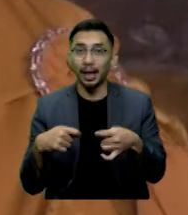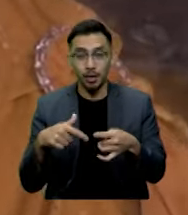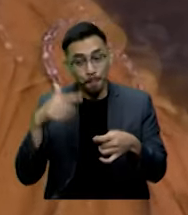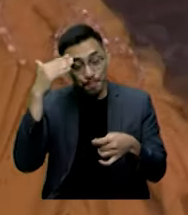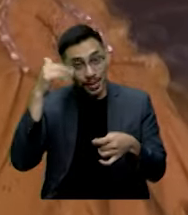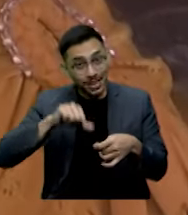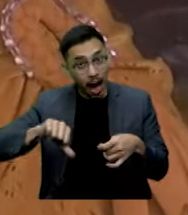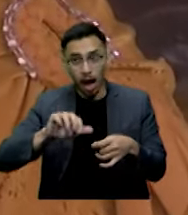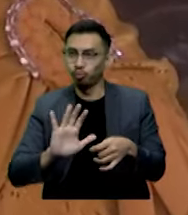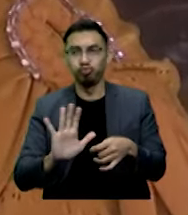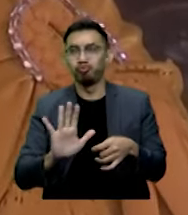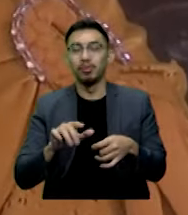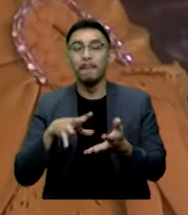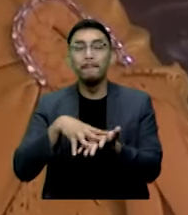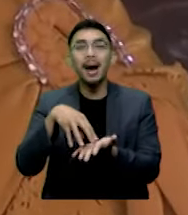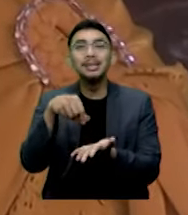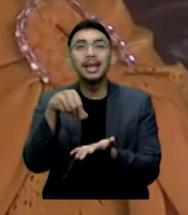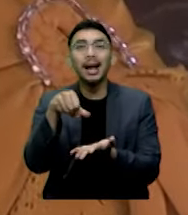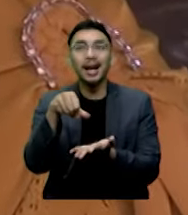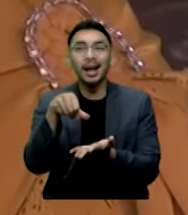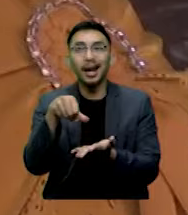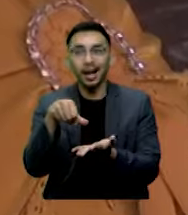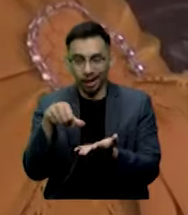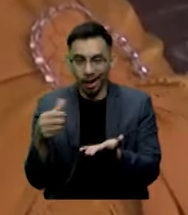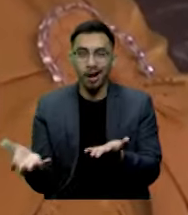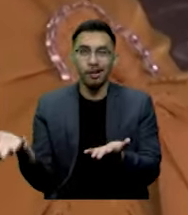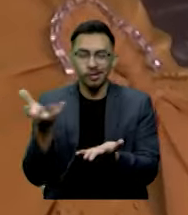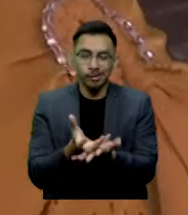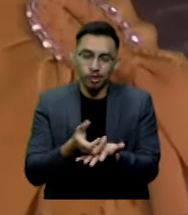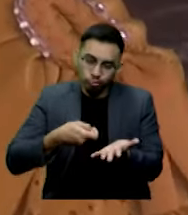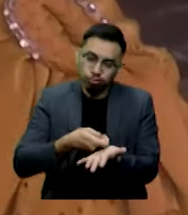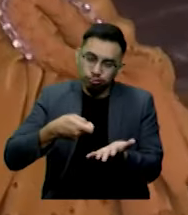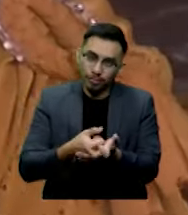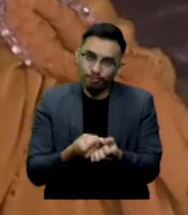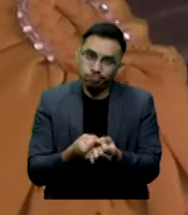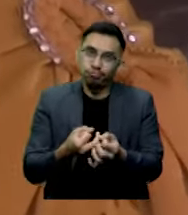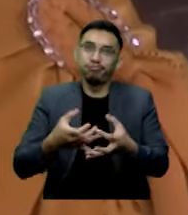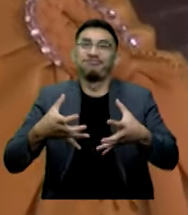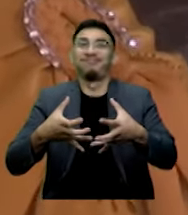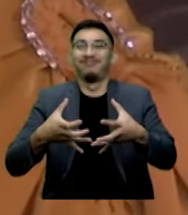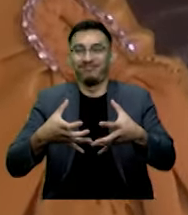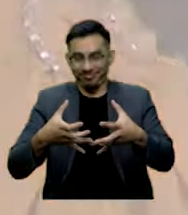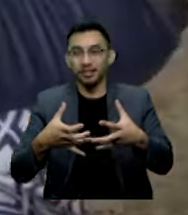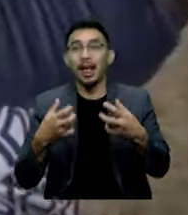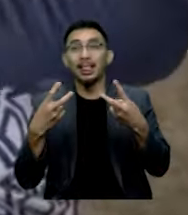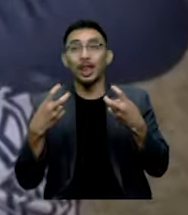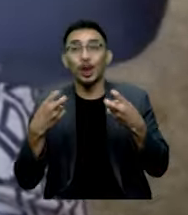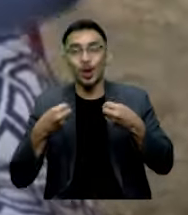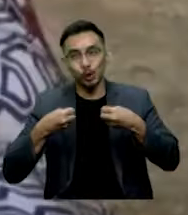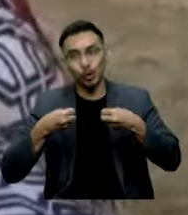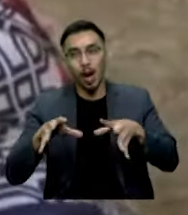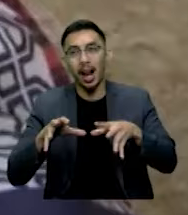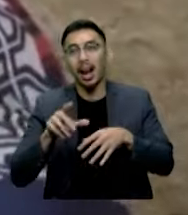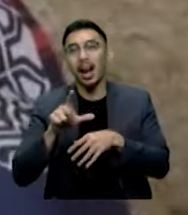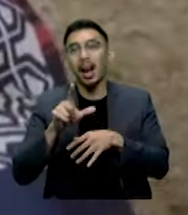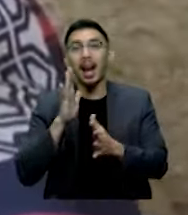sambal. Pengiriman banyak, antusiasnya luar biasa untuk teman-teman di TikTok. Jadi aku live. Sore